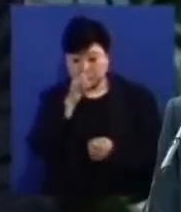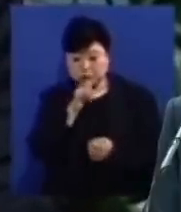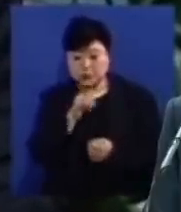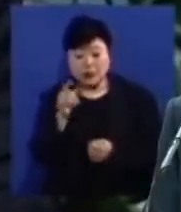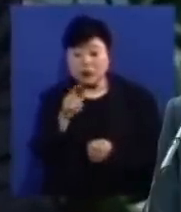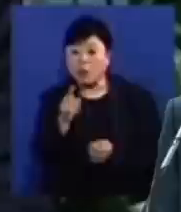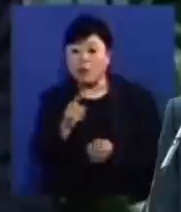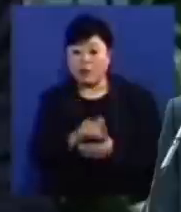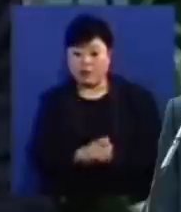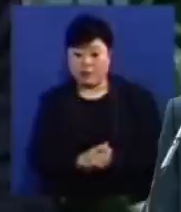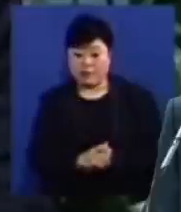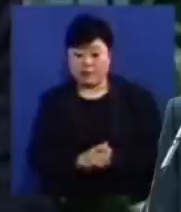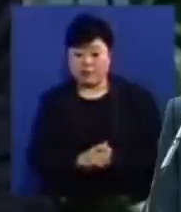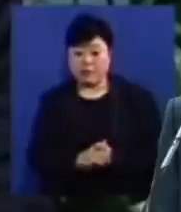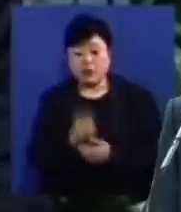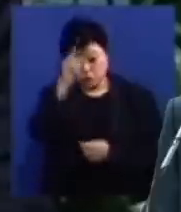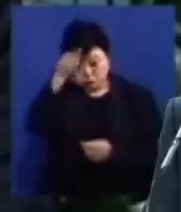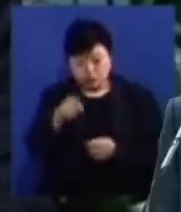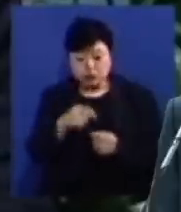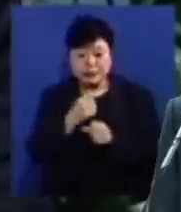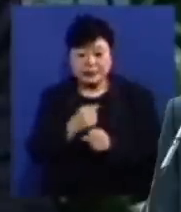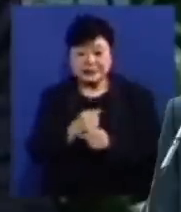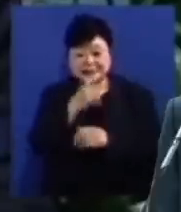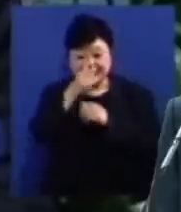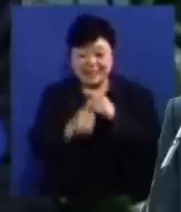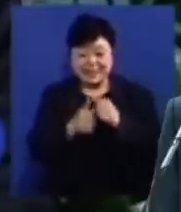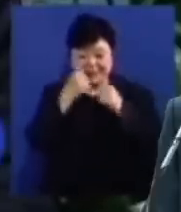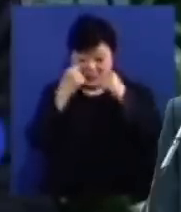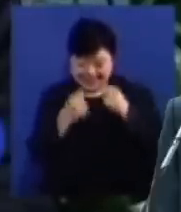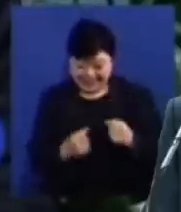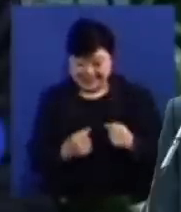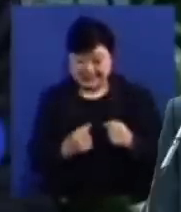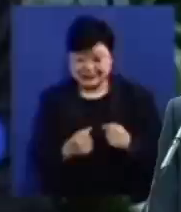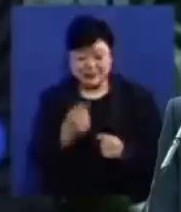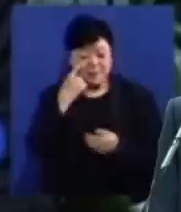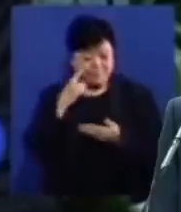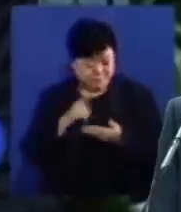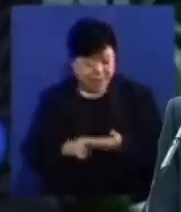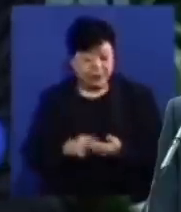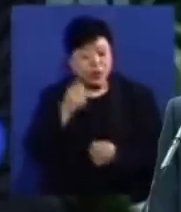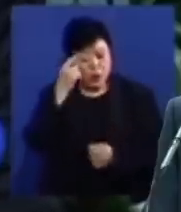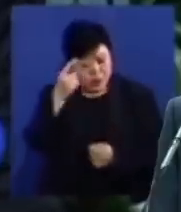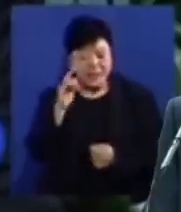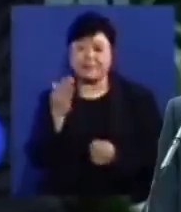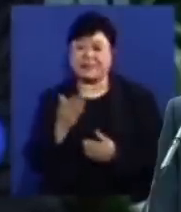그것은 우주를 만드신 하나님이 계시다는 것을 발견하는 것입니다.